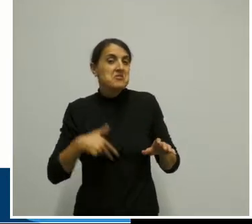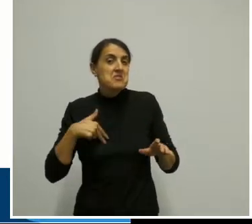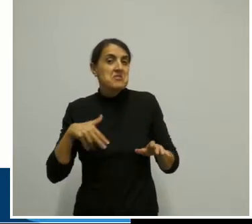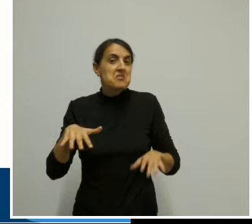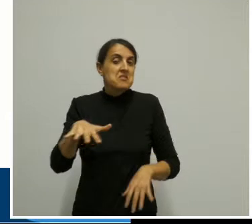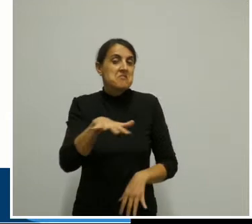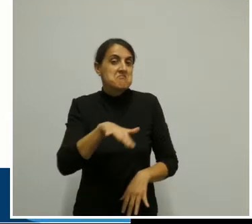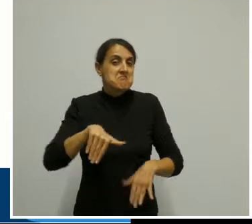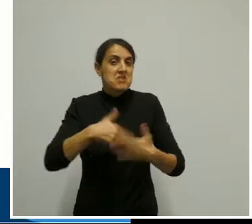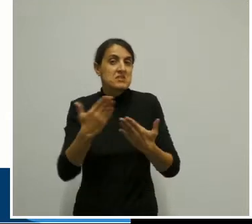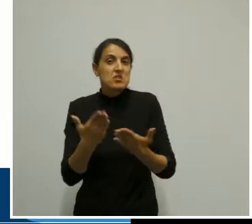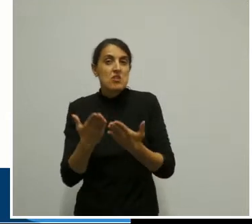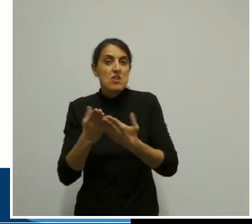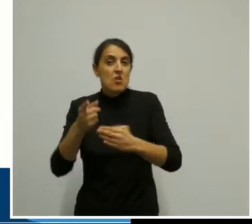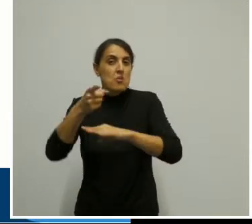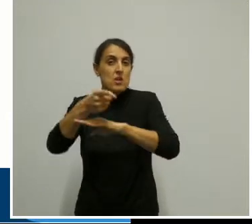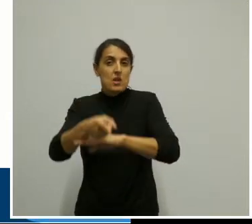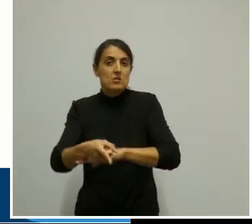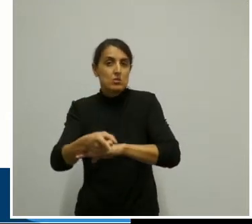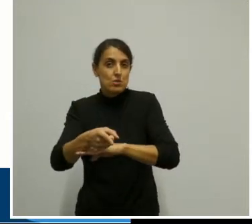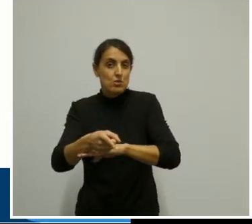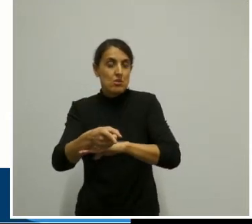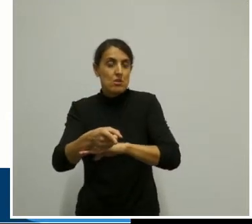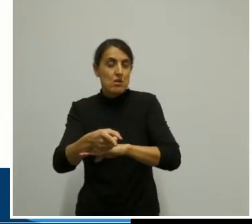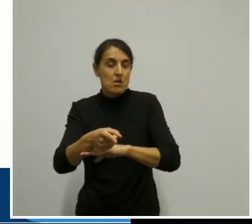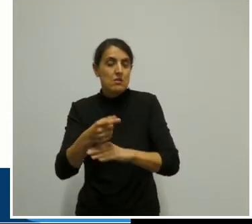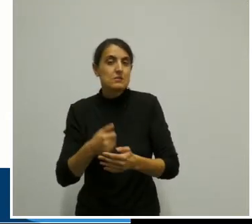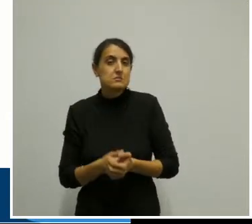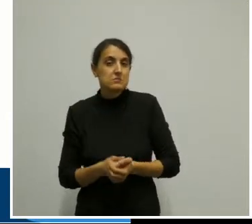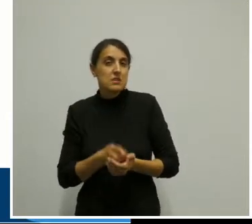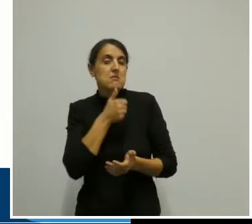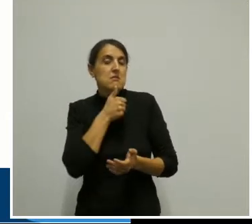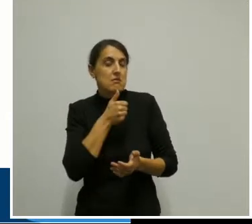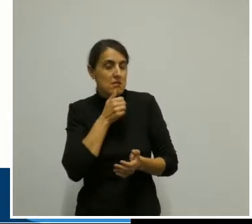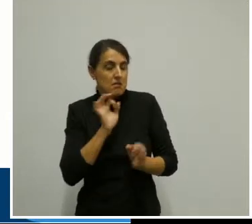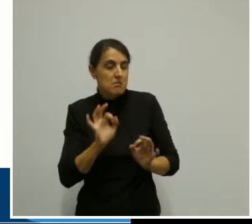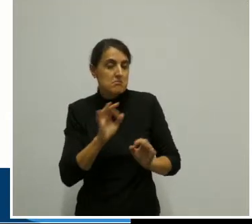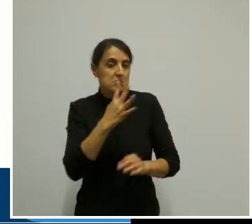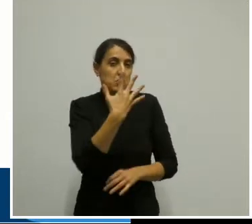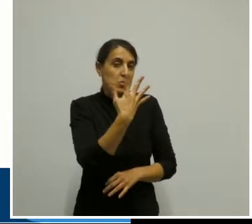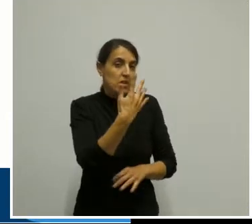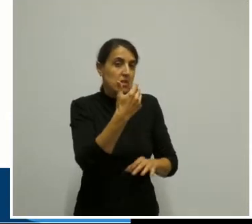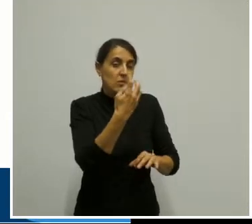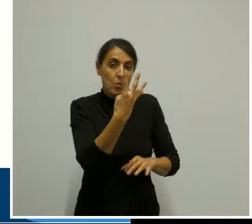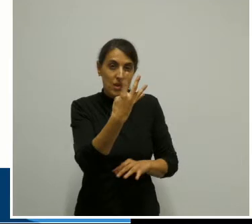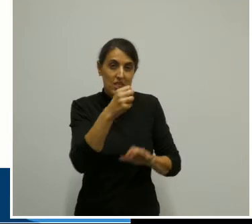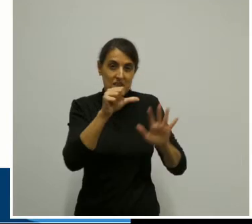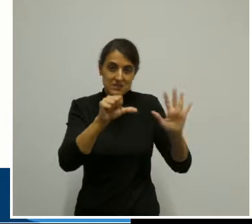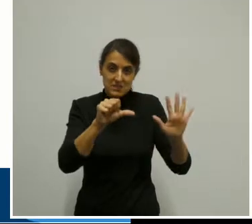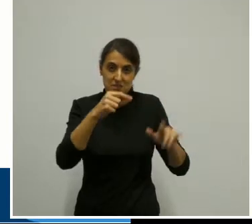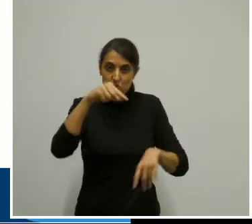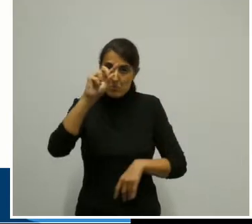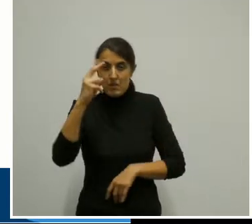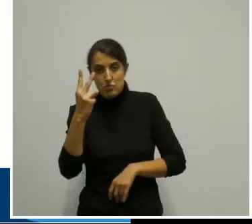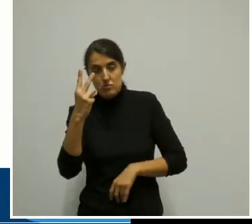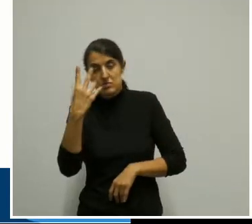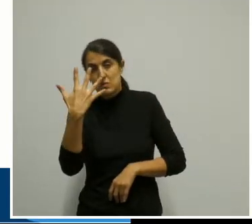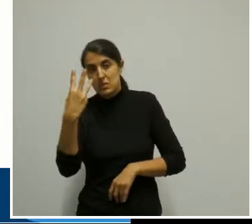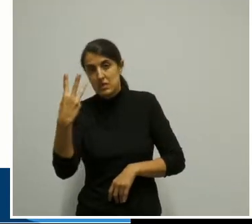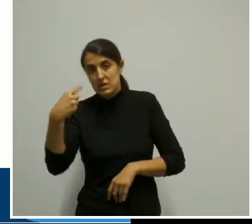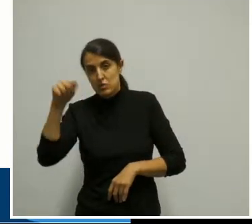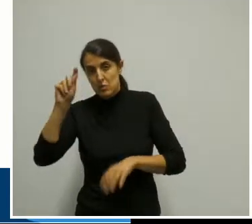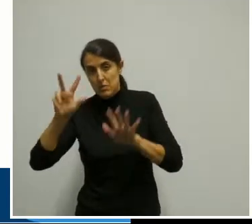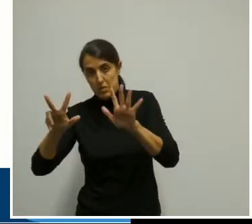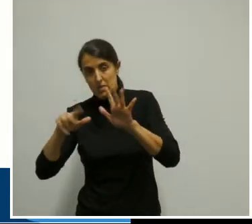de l'escolarització obligatòria, encara estem 46,2, 53,8. I també